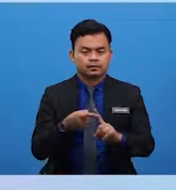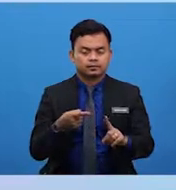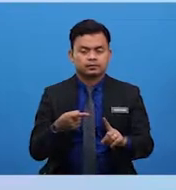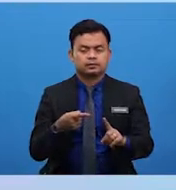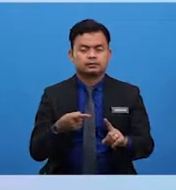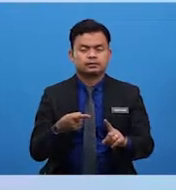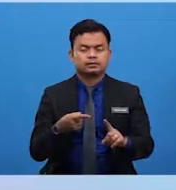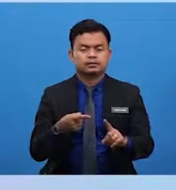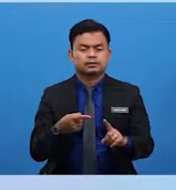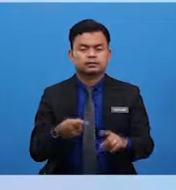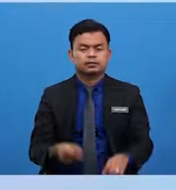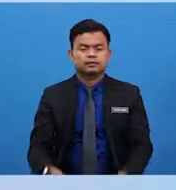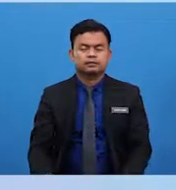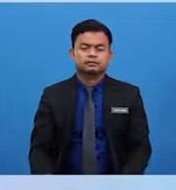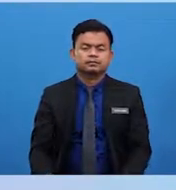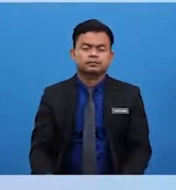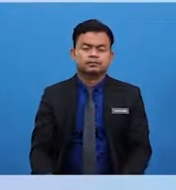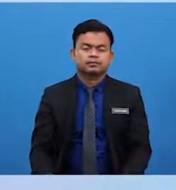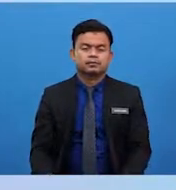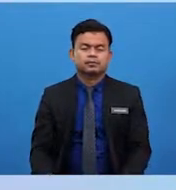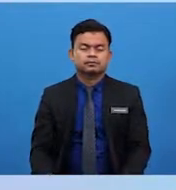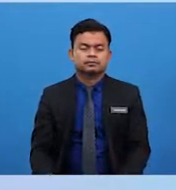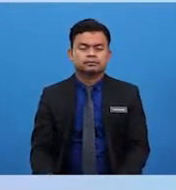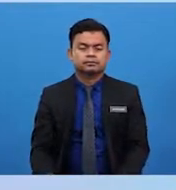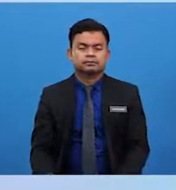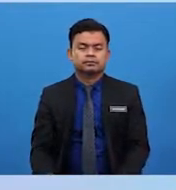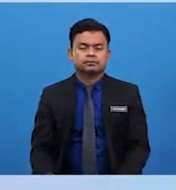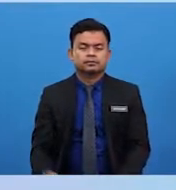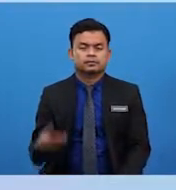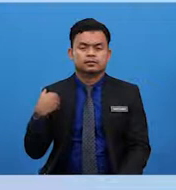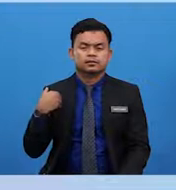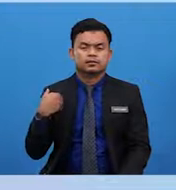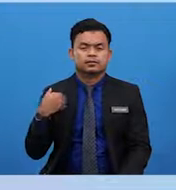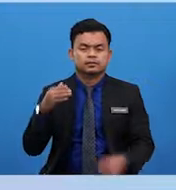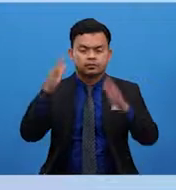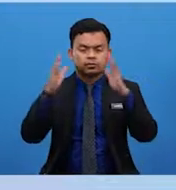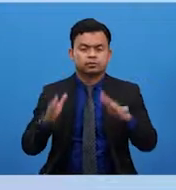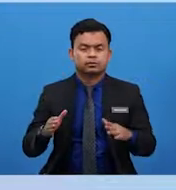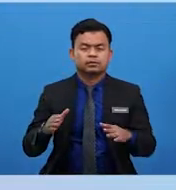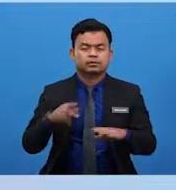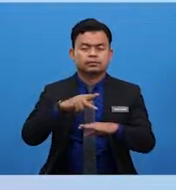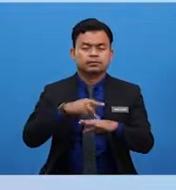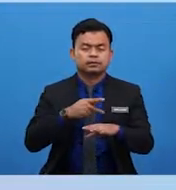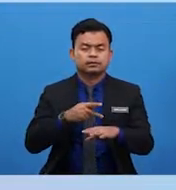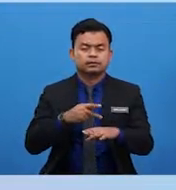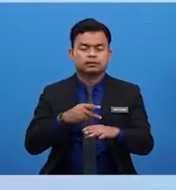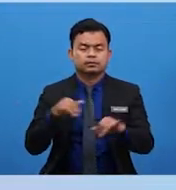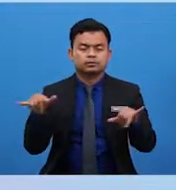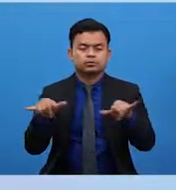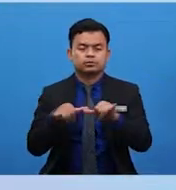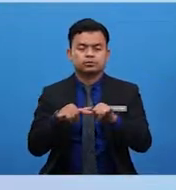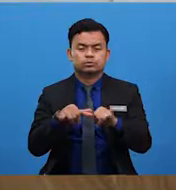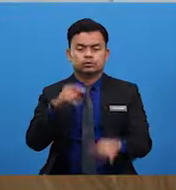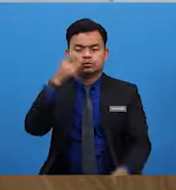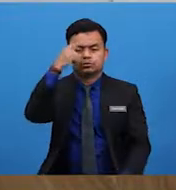kata Embassy in itu proposing oke Ada juga yang menyebutnya sebagai ukuran kesepadanan Hahaha